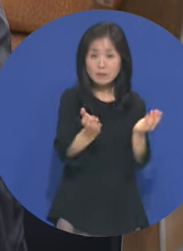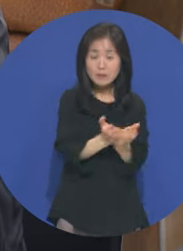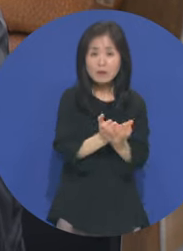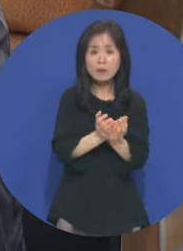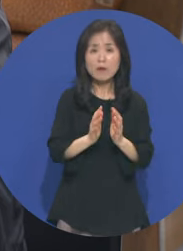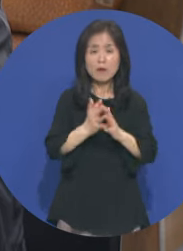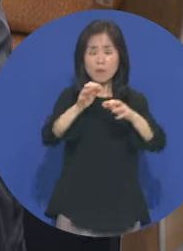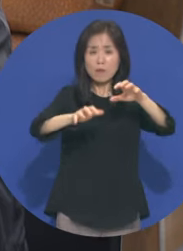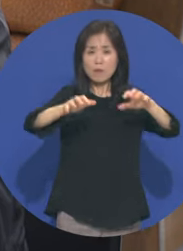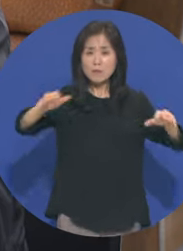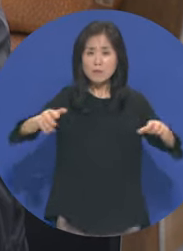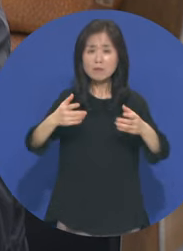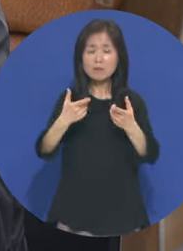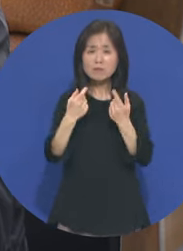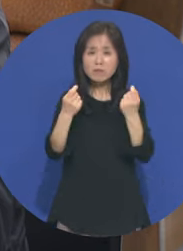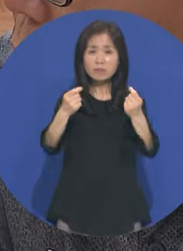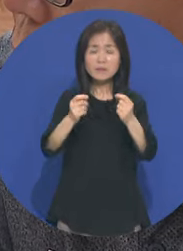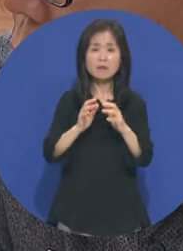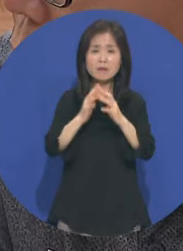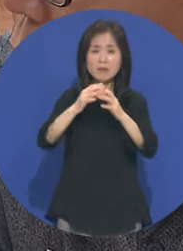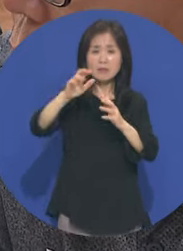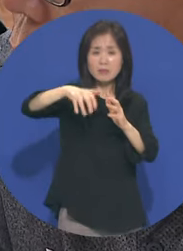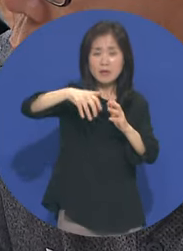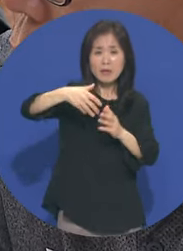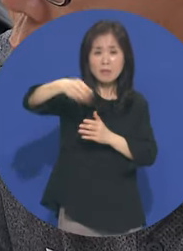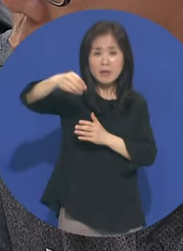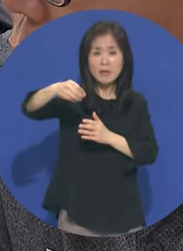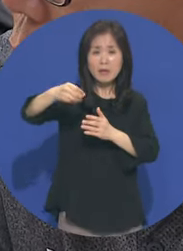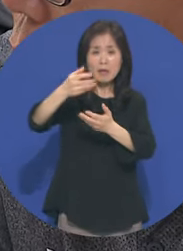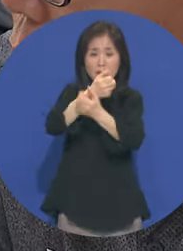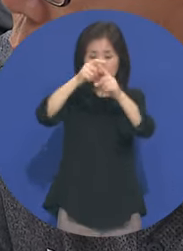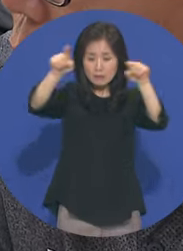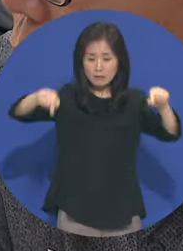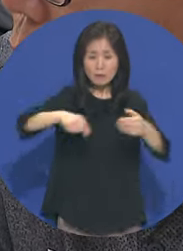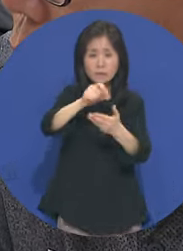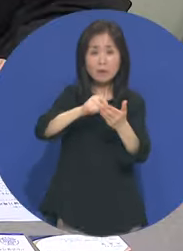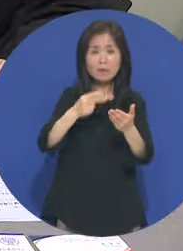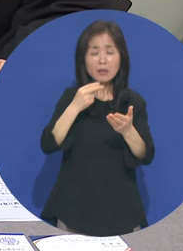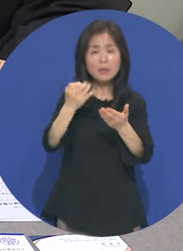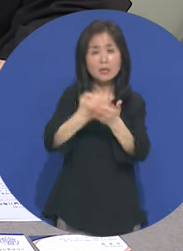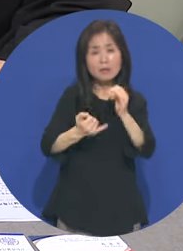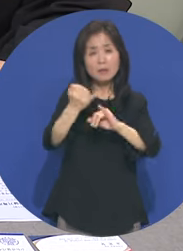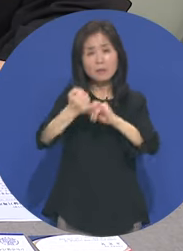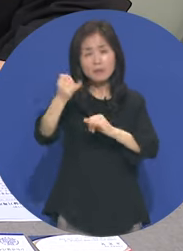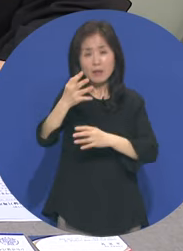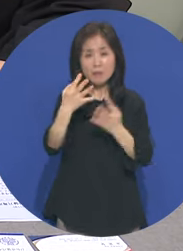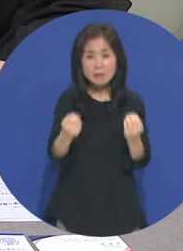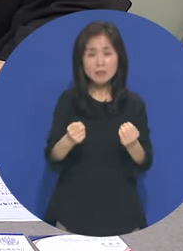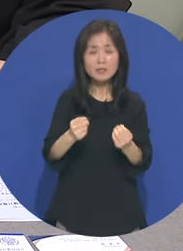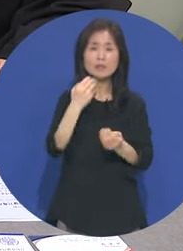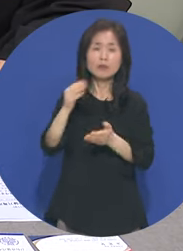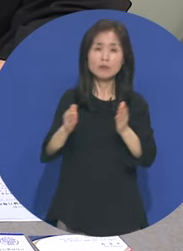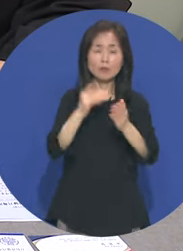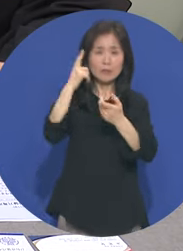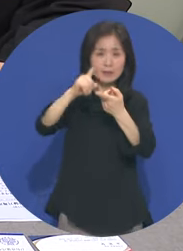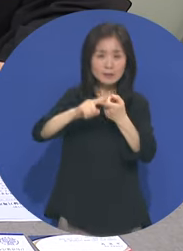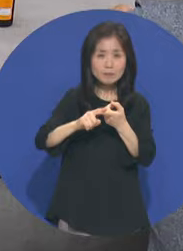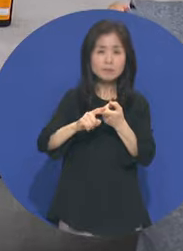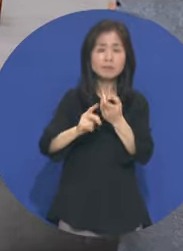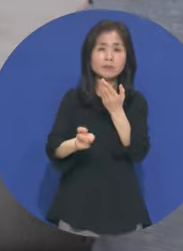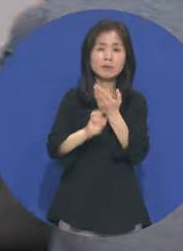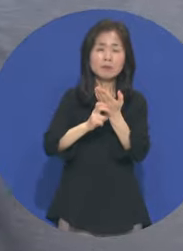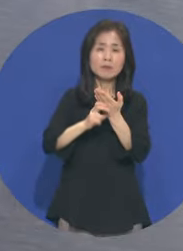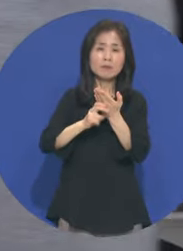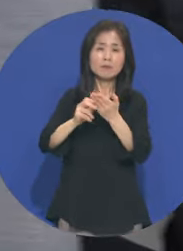현장에서 여전히 건설기계 임대차 계약서를 작성하지 않아 임금체불이 빈번하게 발생하고 있다며 경도가 더 많은 관심을 가지고